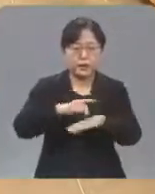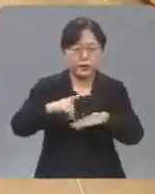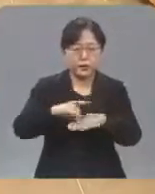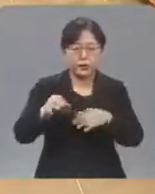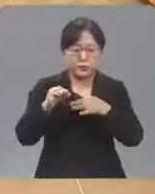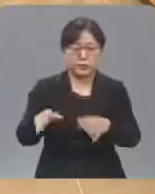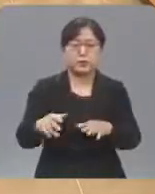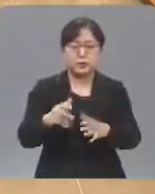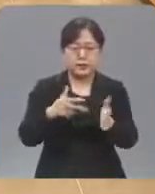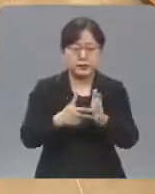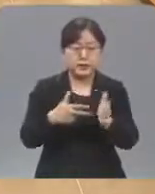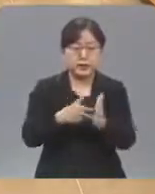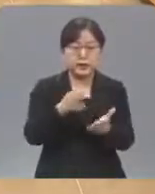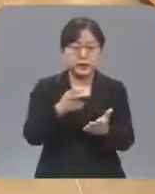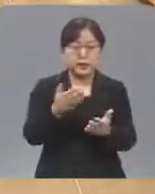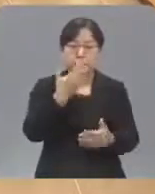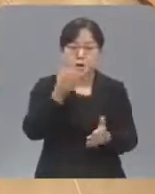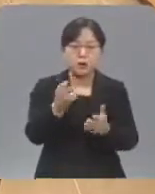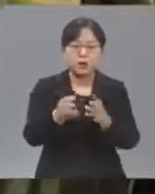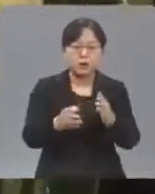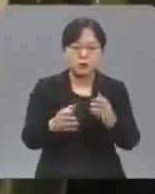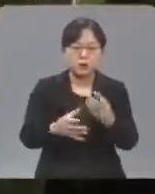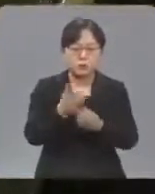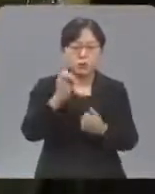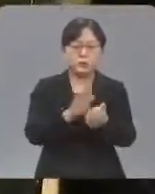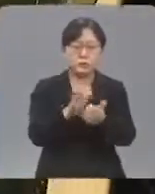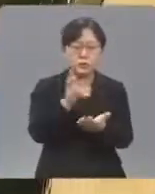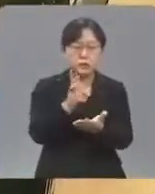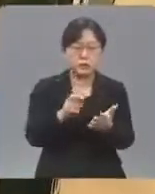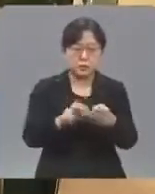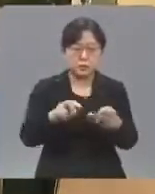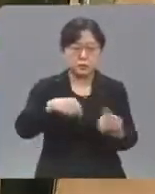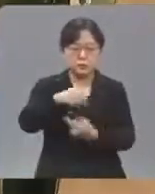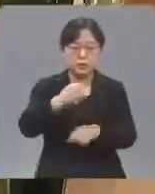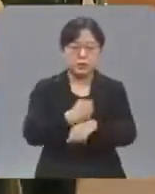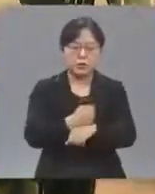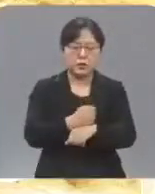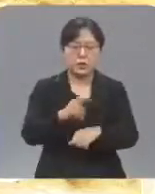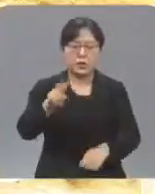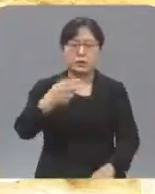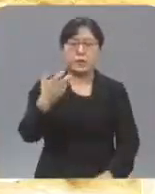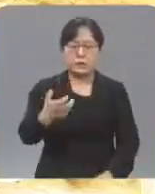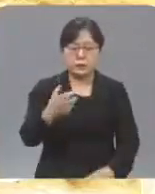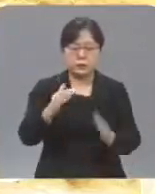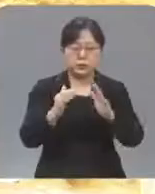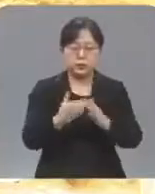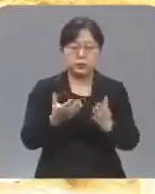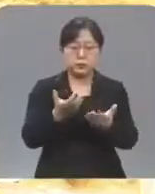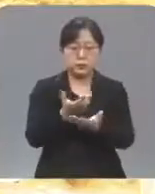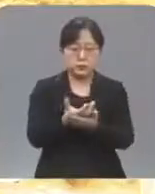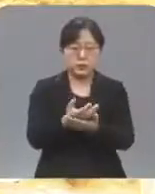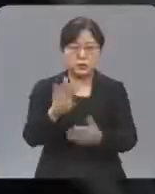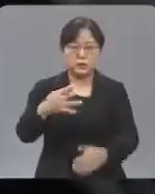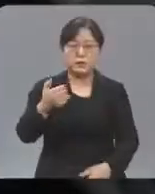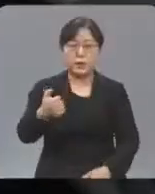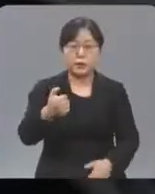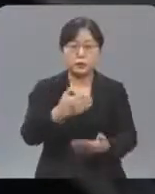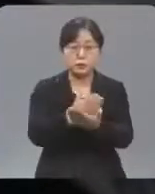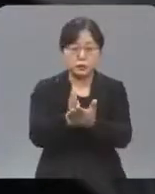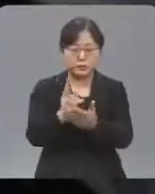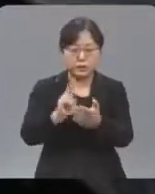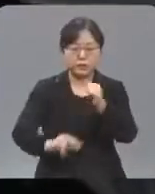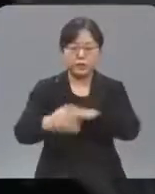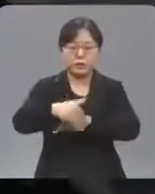수련한 재단법인 해남 먹거리 통합지원 센터가 맡아 운영하고 270여 개의 농가가 입점해 450여 개 품목을